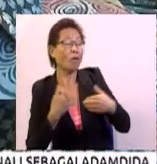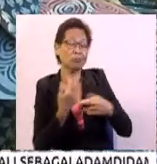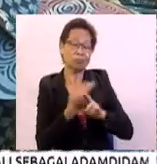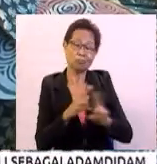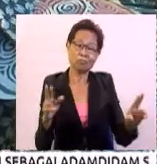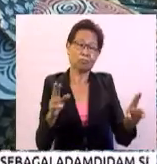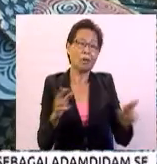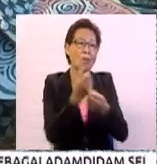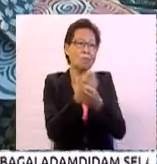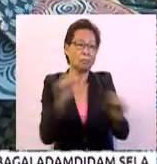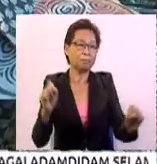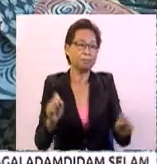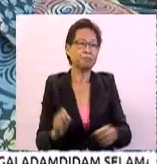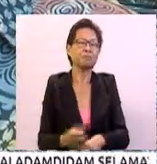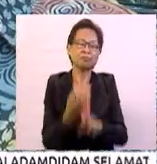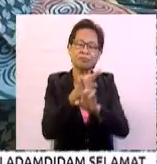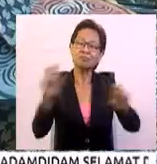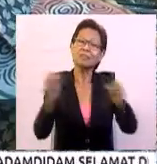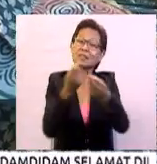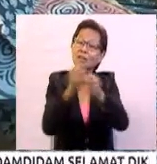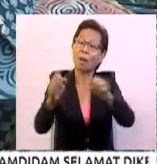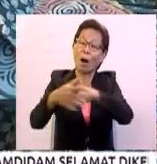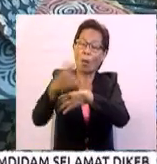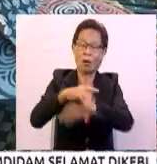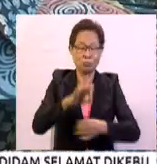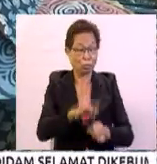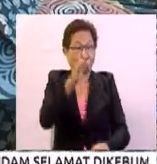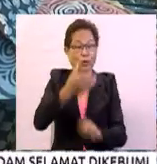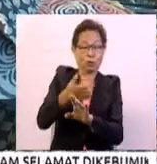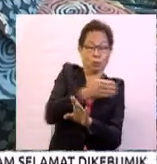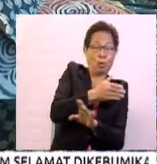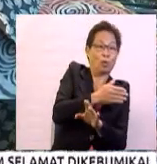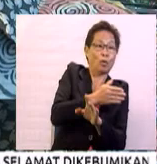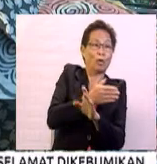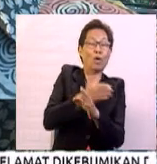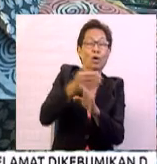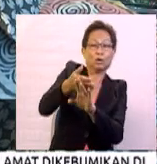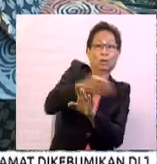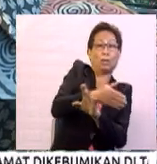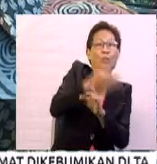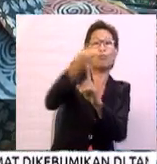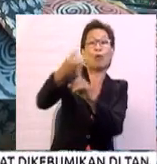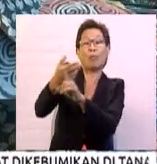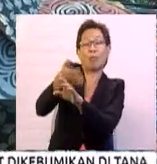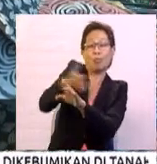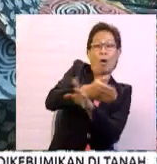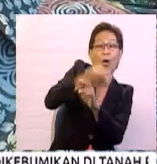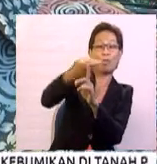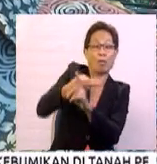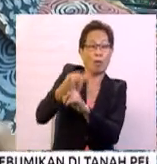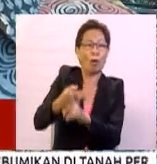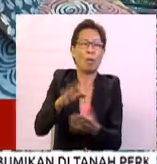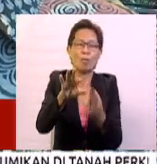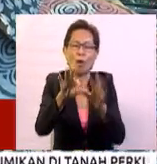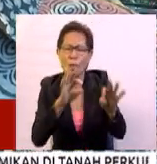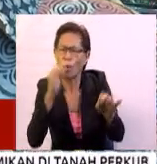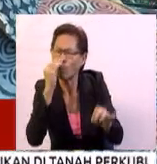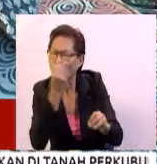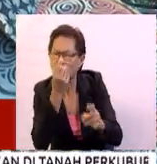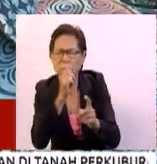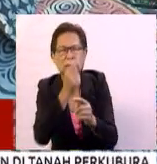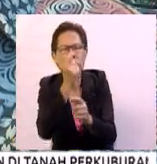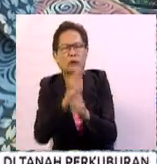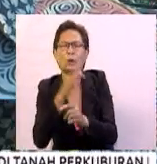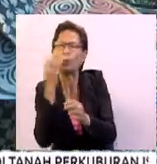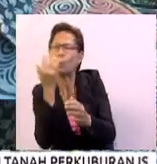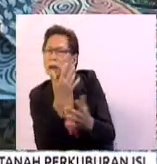Kami buat persiapan awal dengan semangat 2 bulan sebelum menjelang bulan Ramadan ini. Pemilihan produk-produk bunga-bunga tertentu,